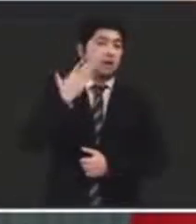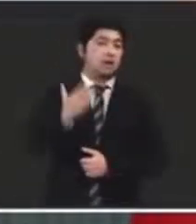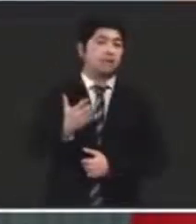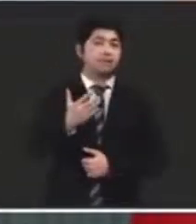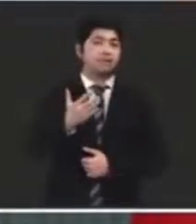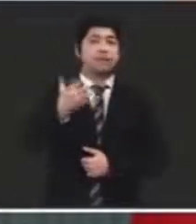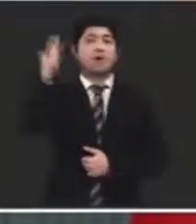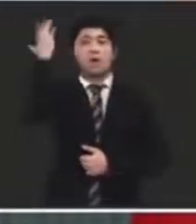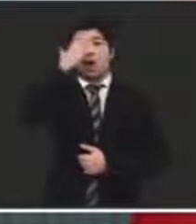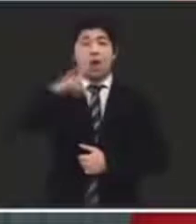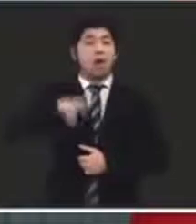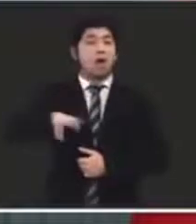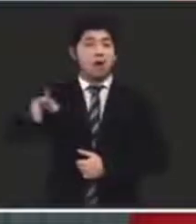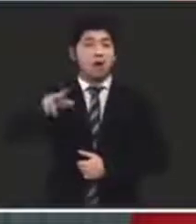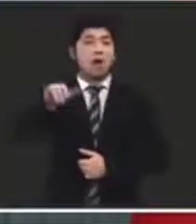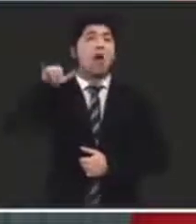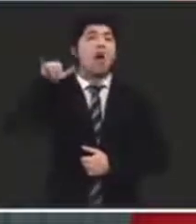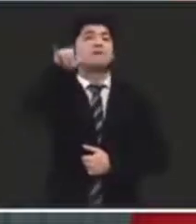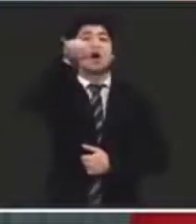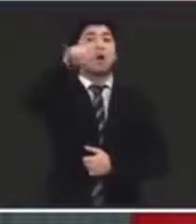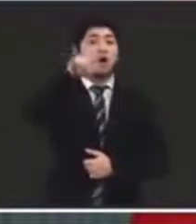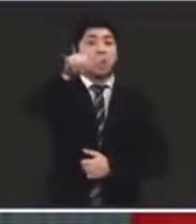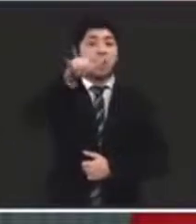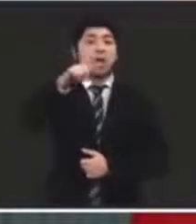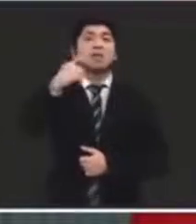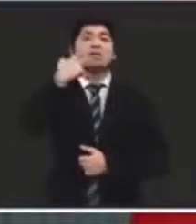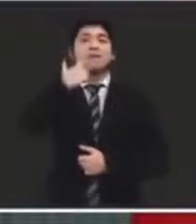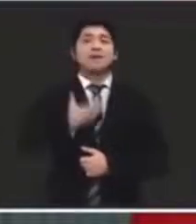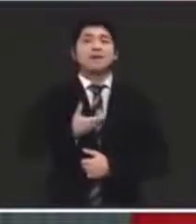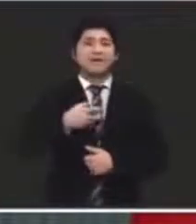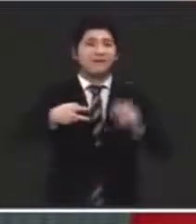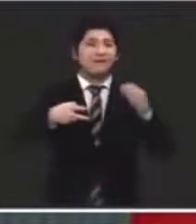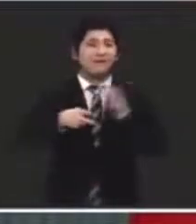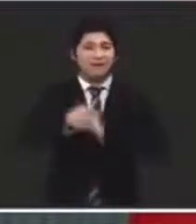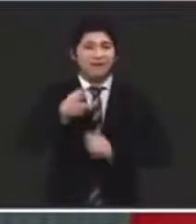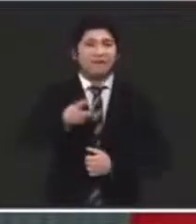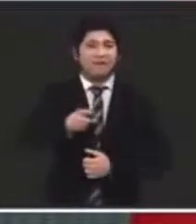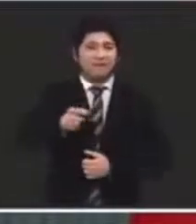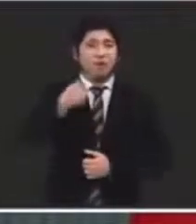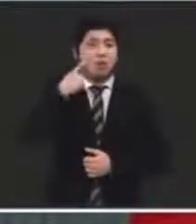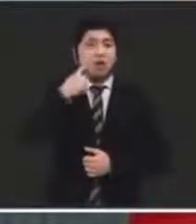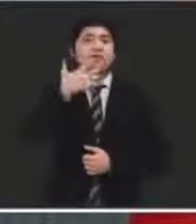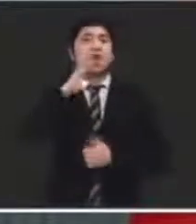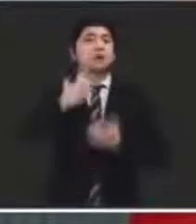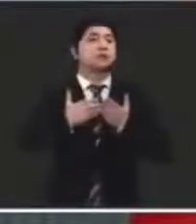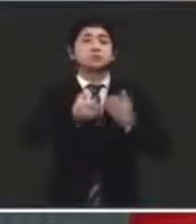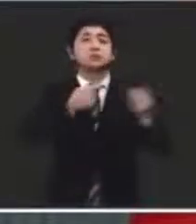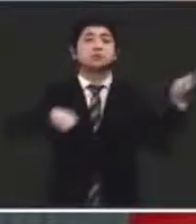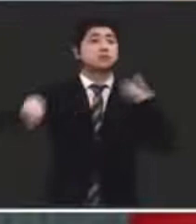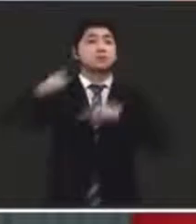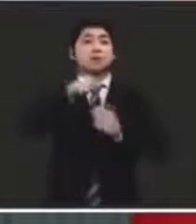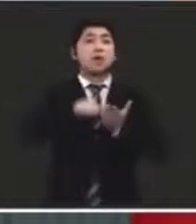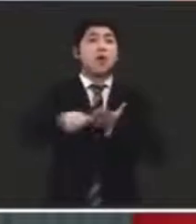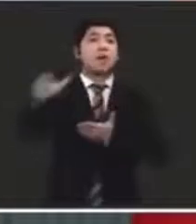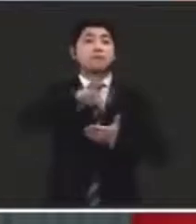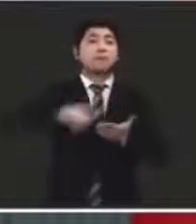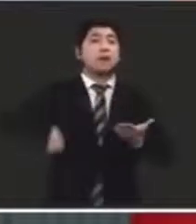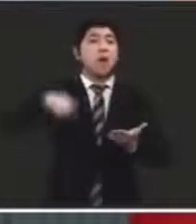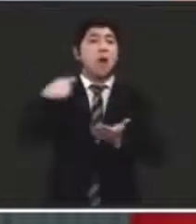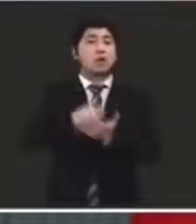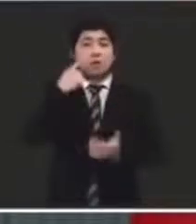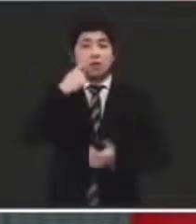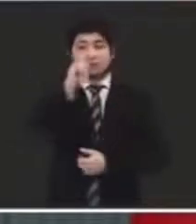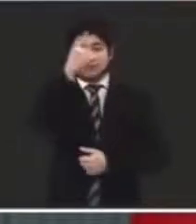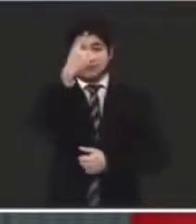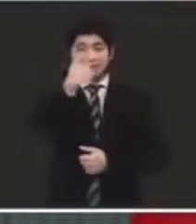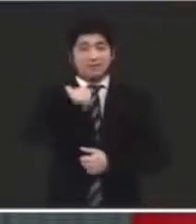kara hava demir ve deniz yollarındaki Ulaştırma yatırımlarımızda sadece